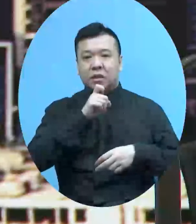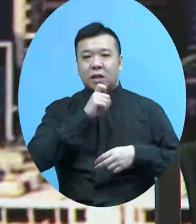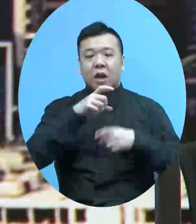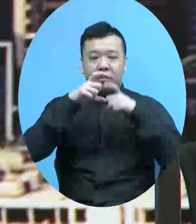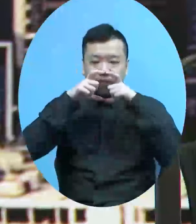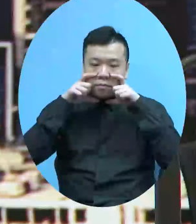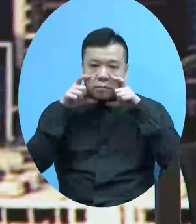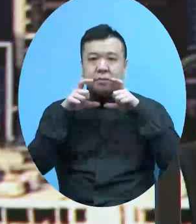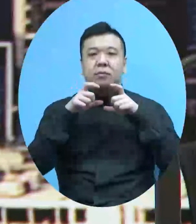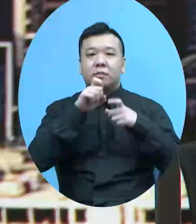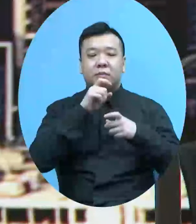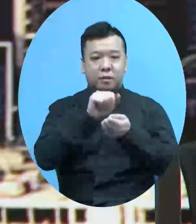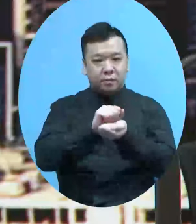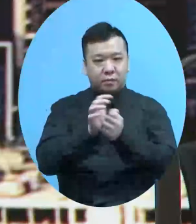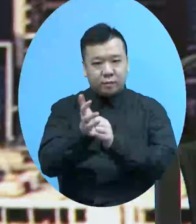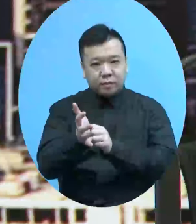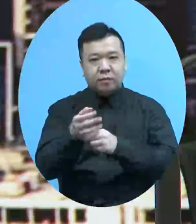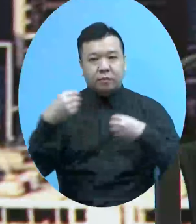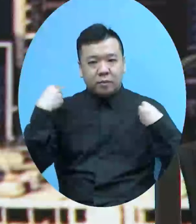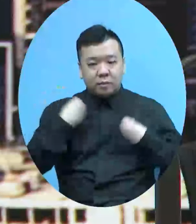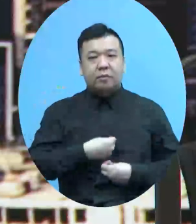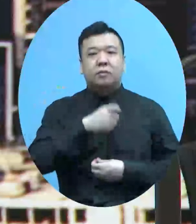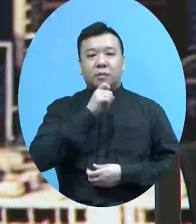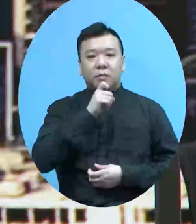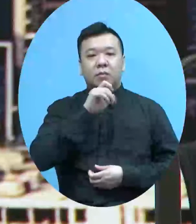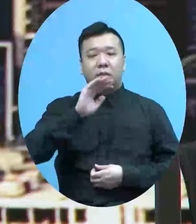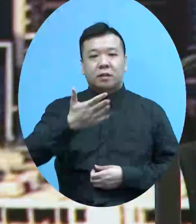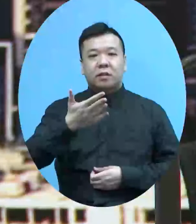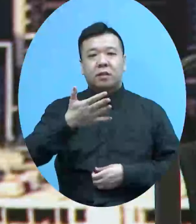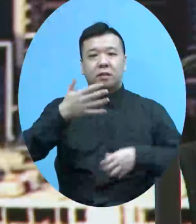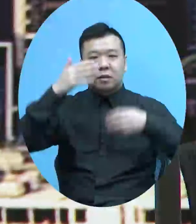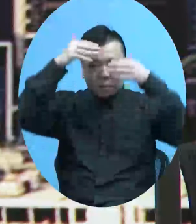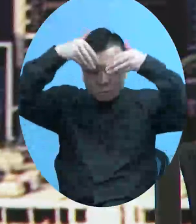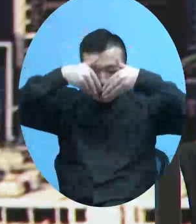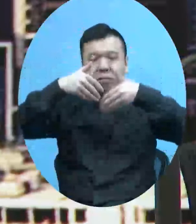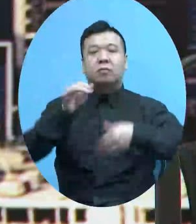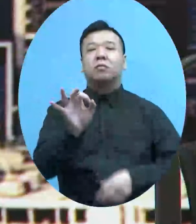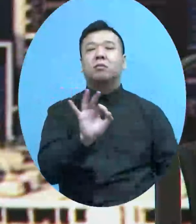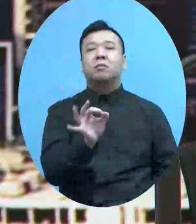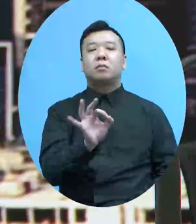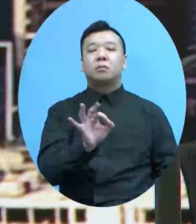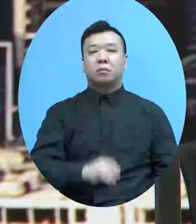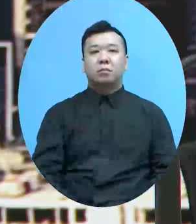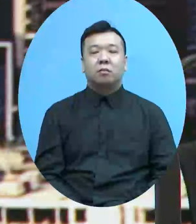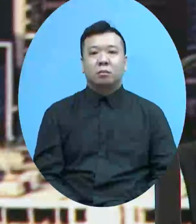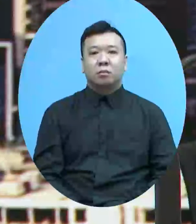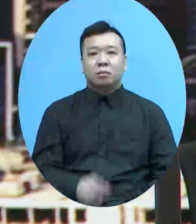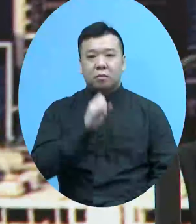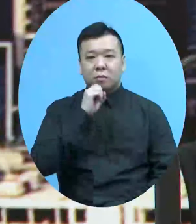科口罩手套和保護衣不過就沒有戴那個全面罩那也都有一位護士是